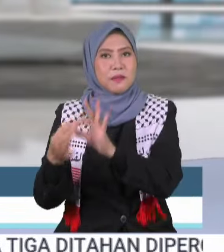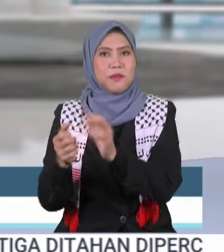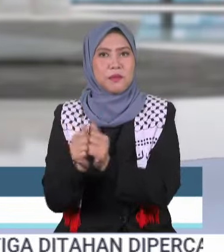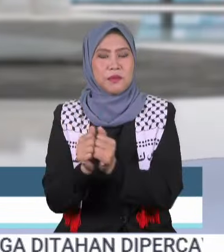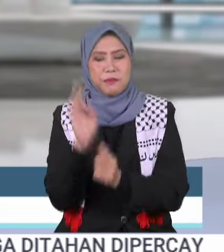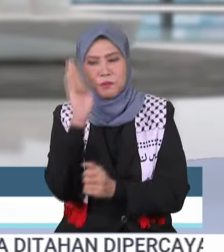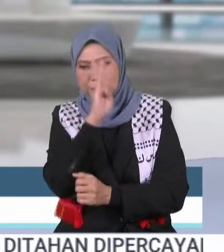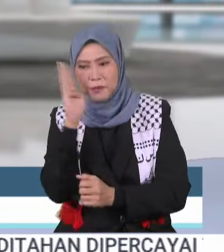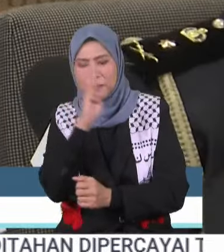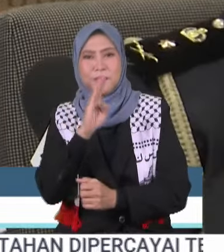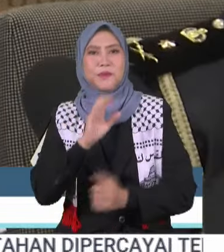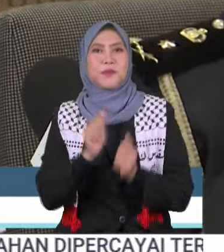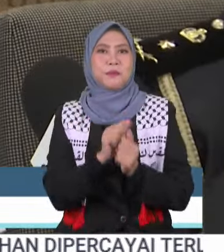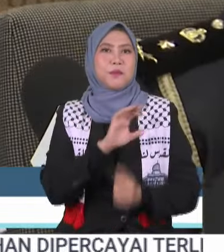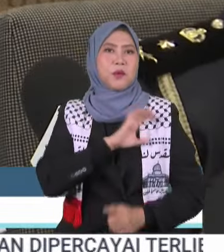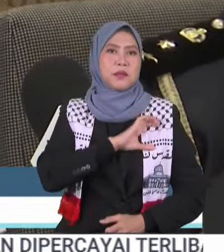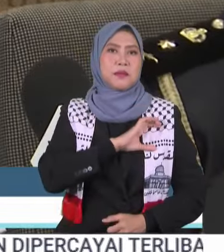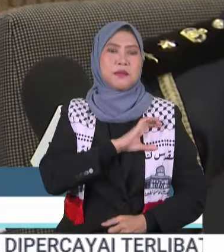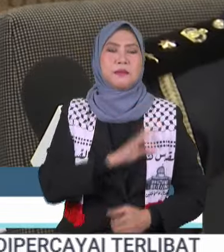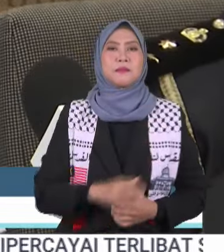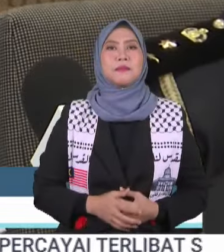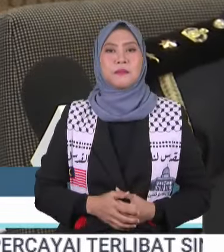PDRM.